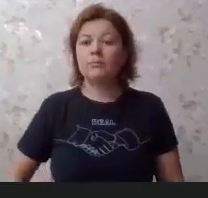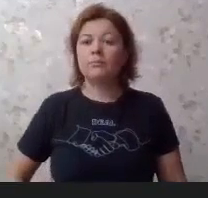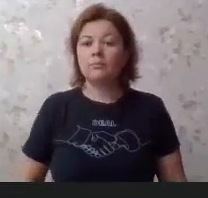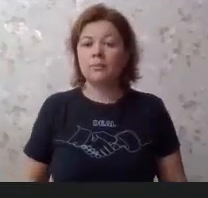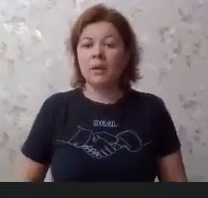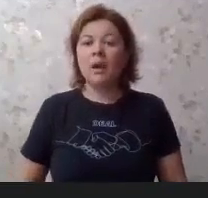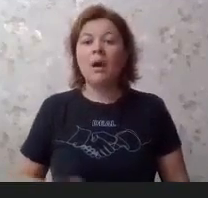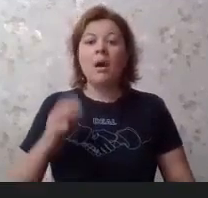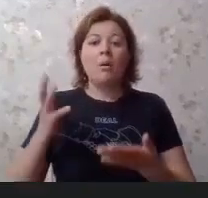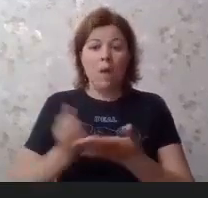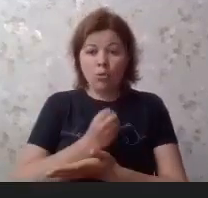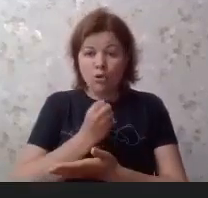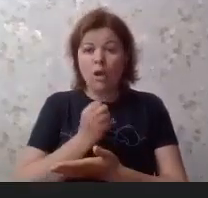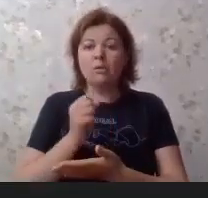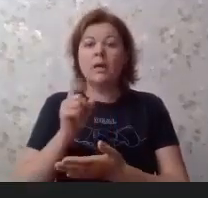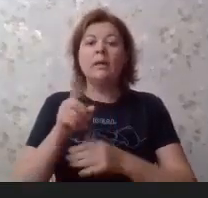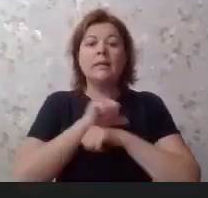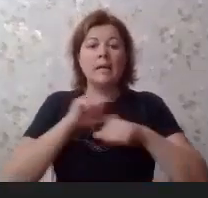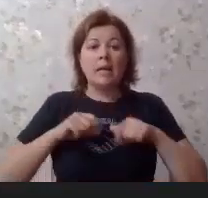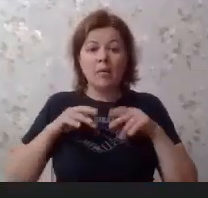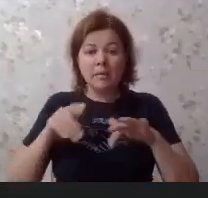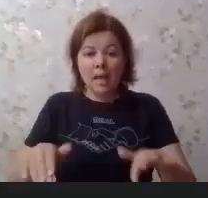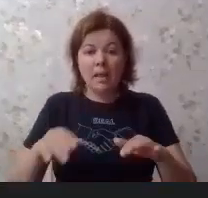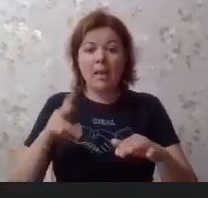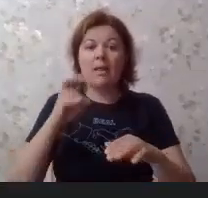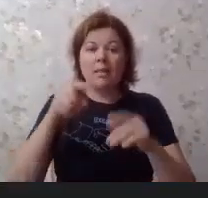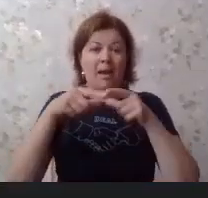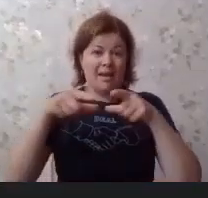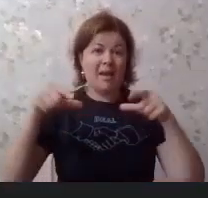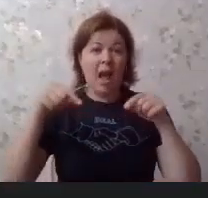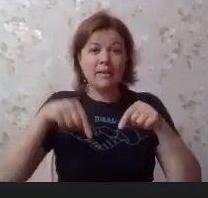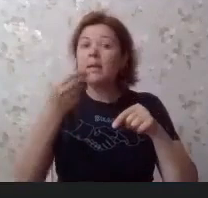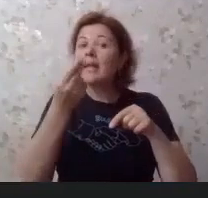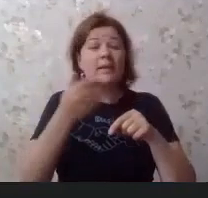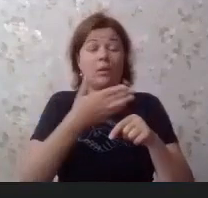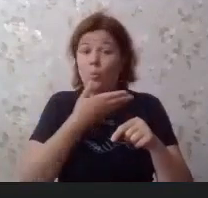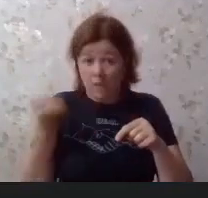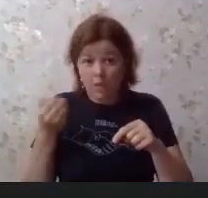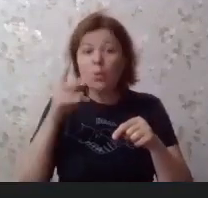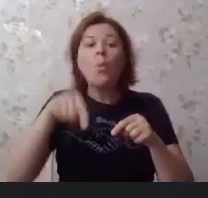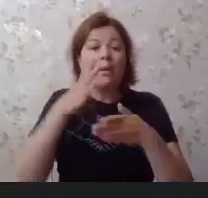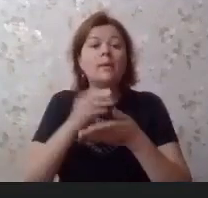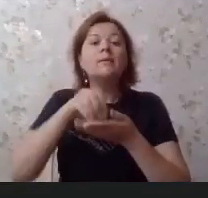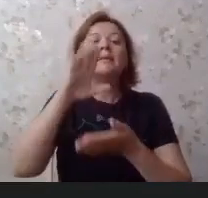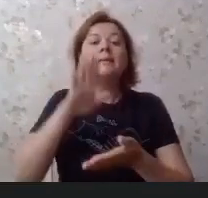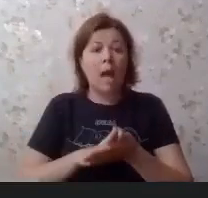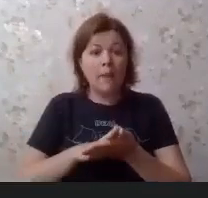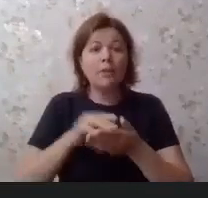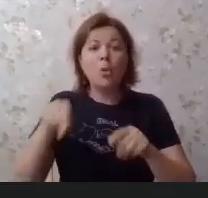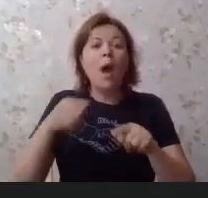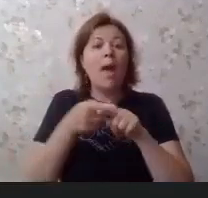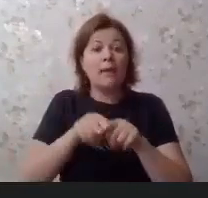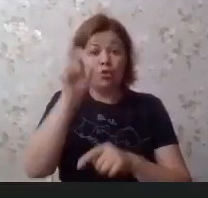То есть получается, что на самом деле на карте нет никаких денег, там просто есть запись, что человек имеет право потратить